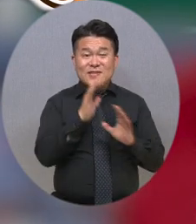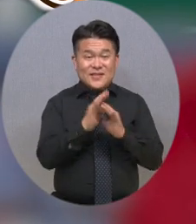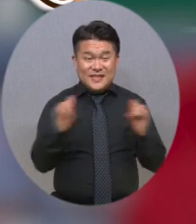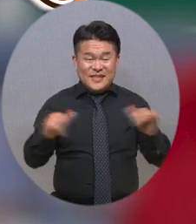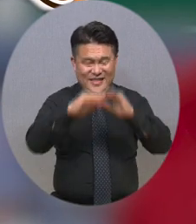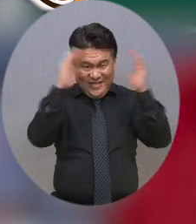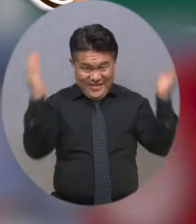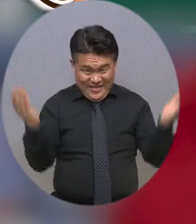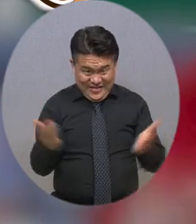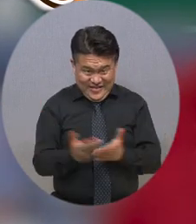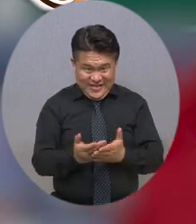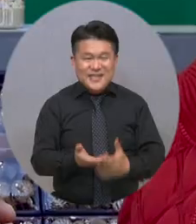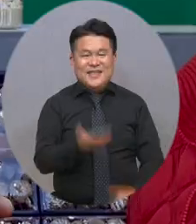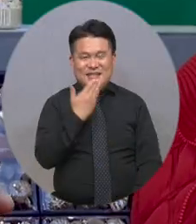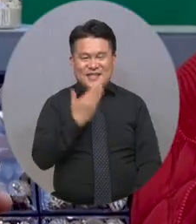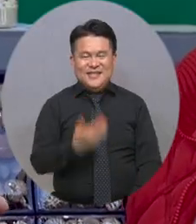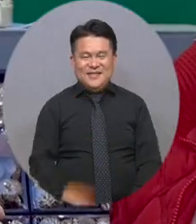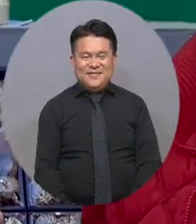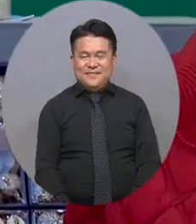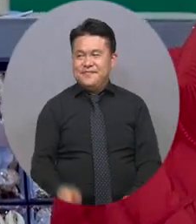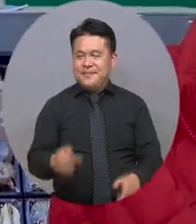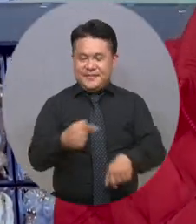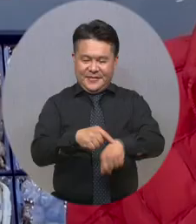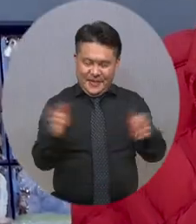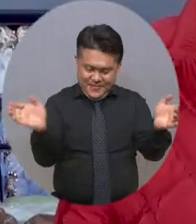예, 노인분들까지 땡!